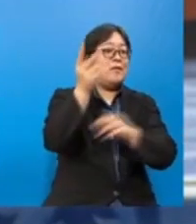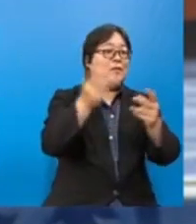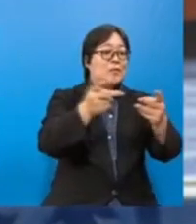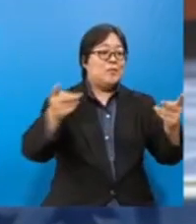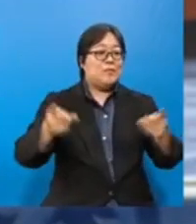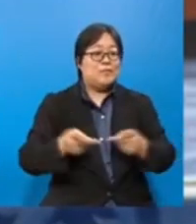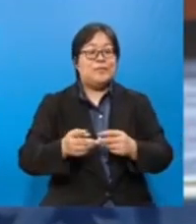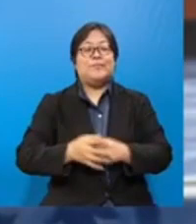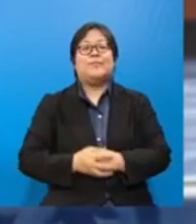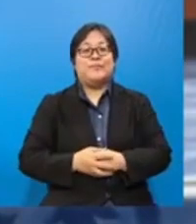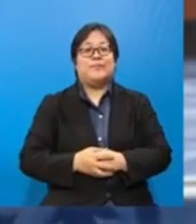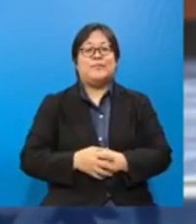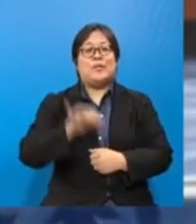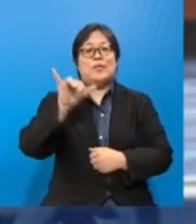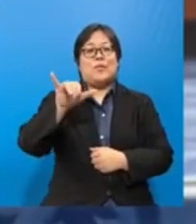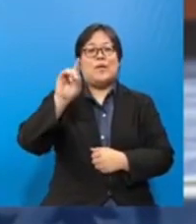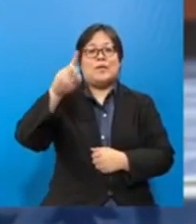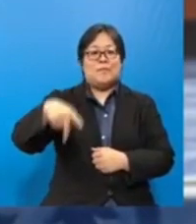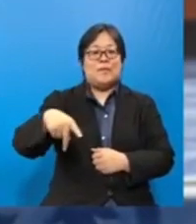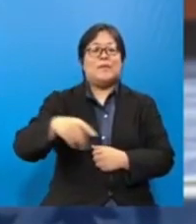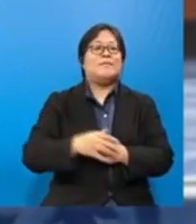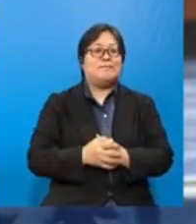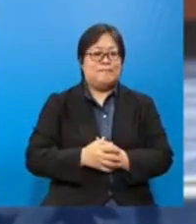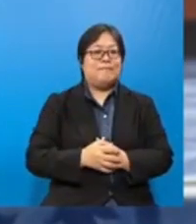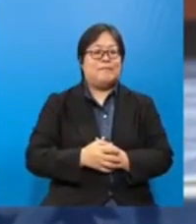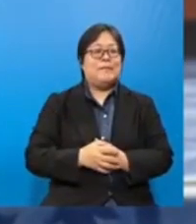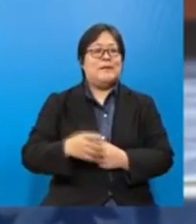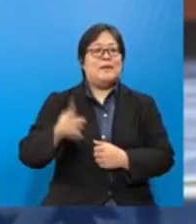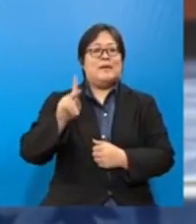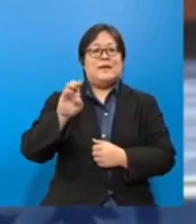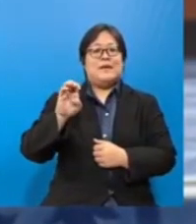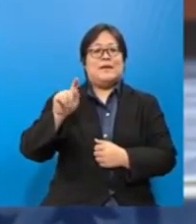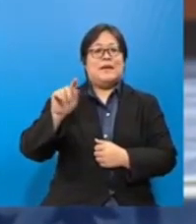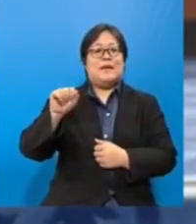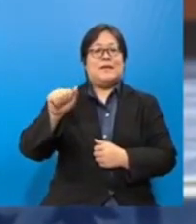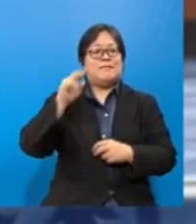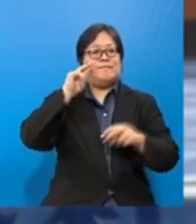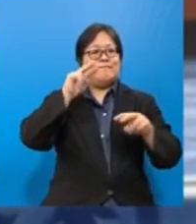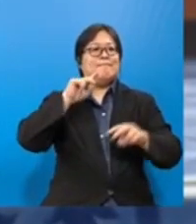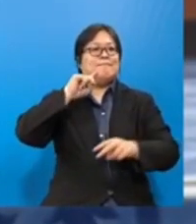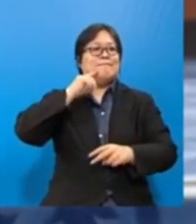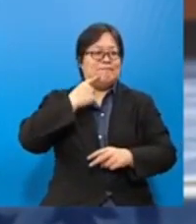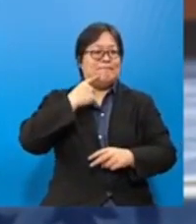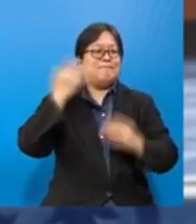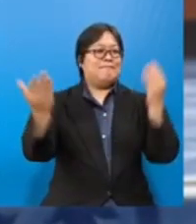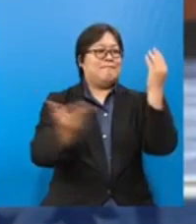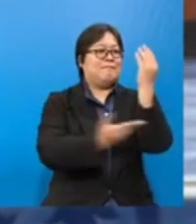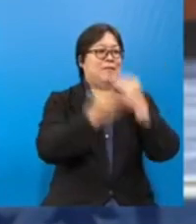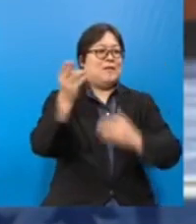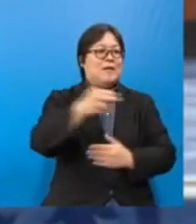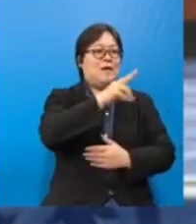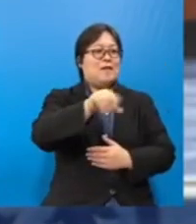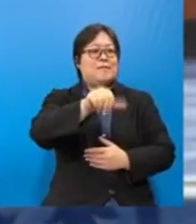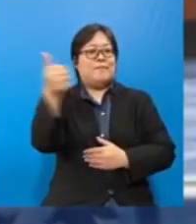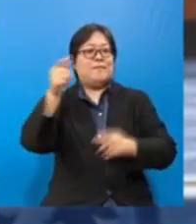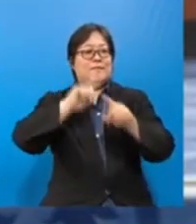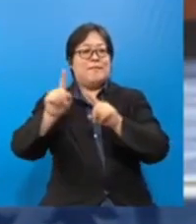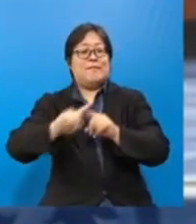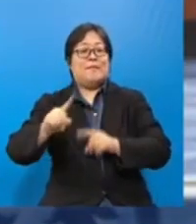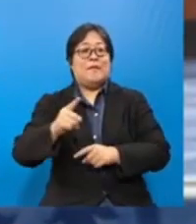simpan I could work KSA memandang serius sebab pembalap haram dan kesalahan hutan yang lain dalam